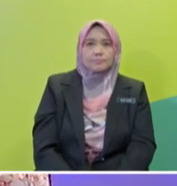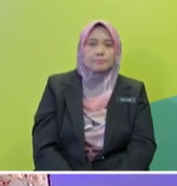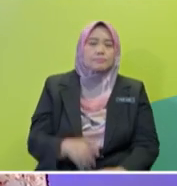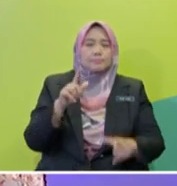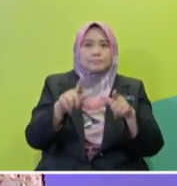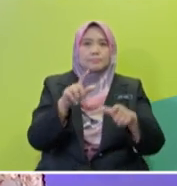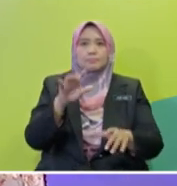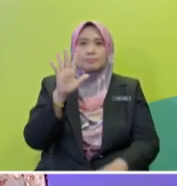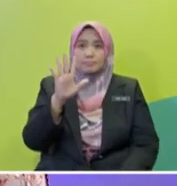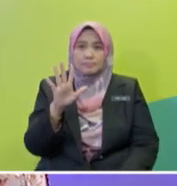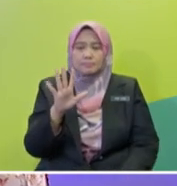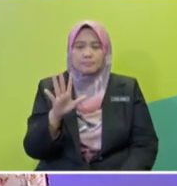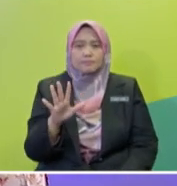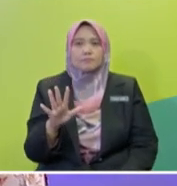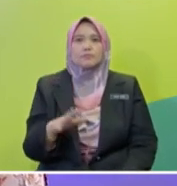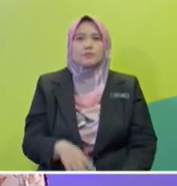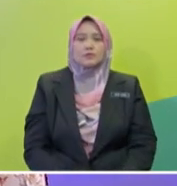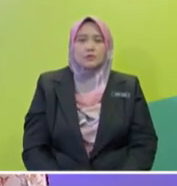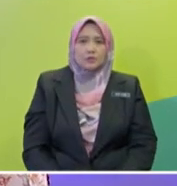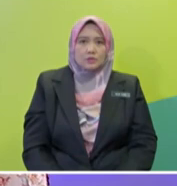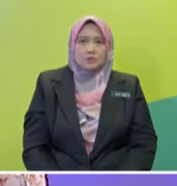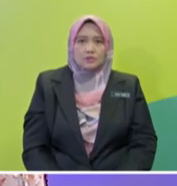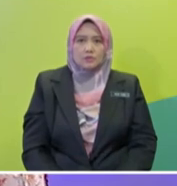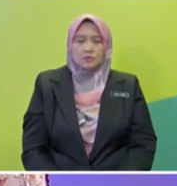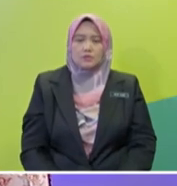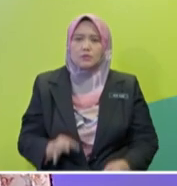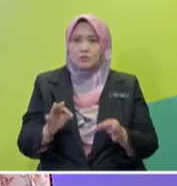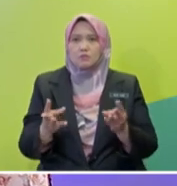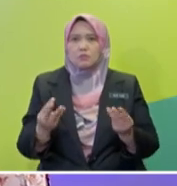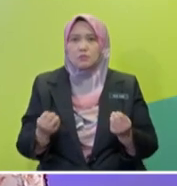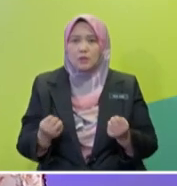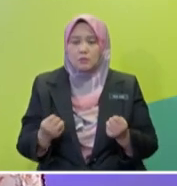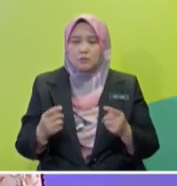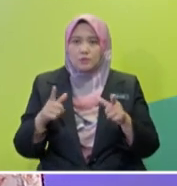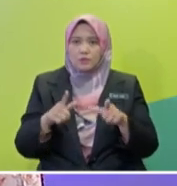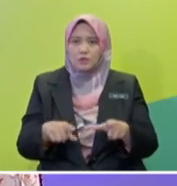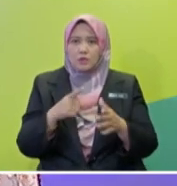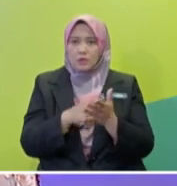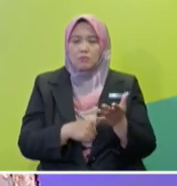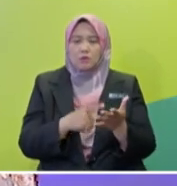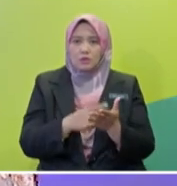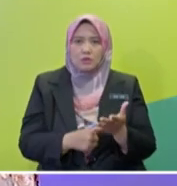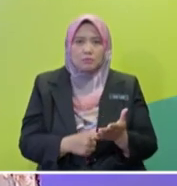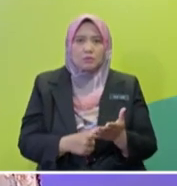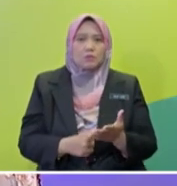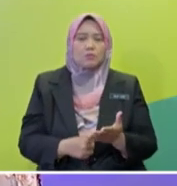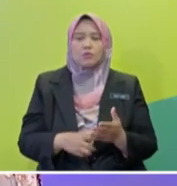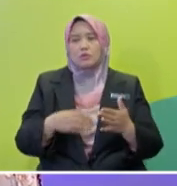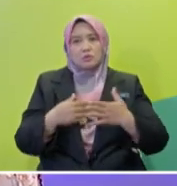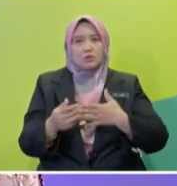letak apa pun tak ada masalah tapi sebagai contoh ini adalah